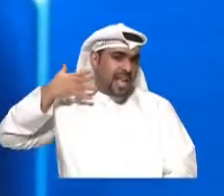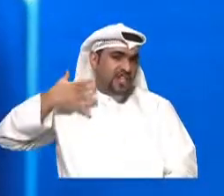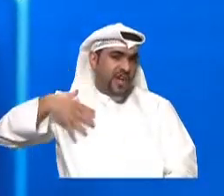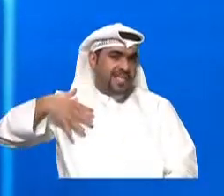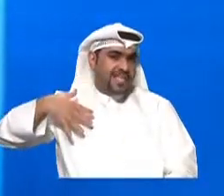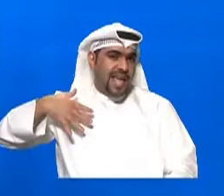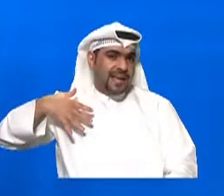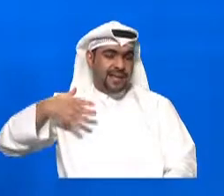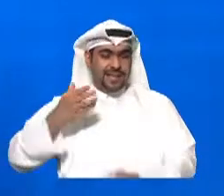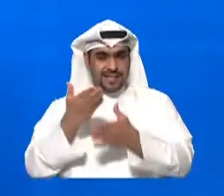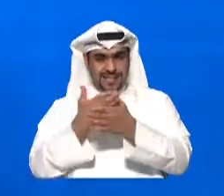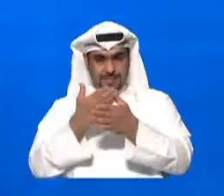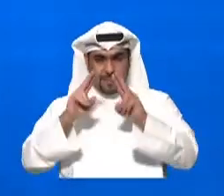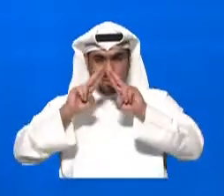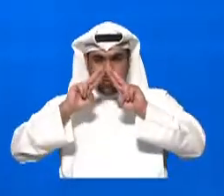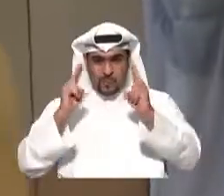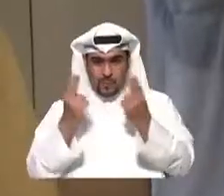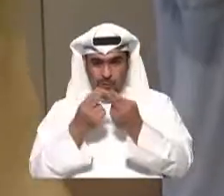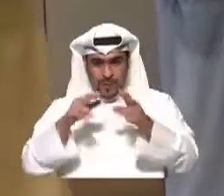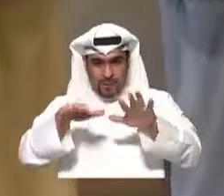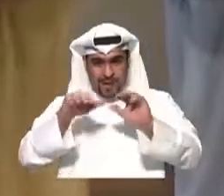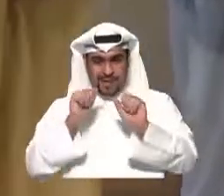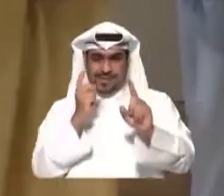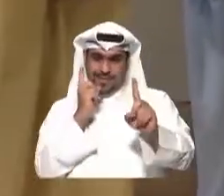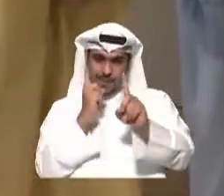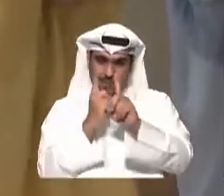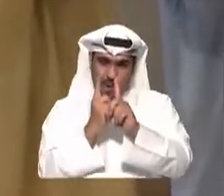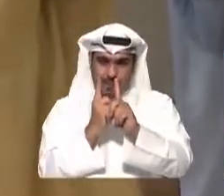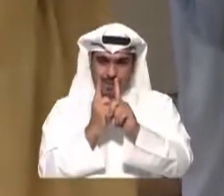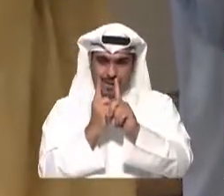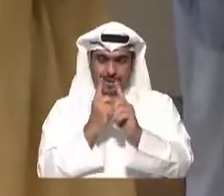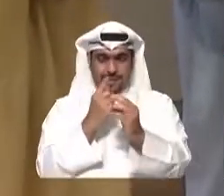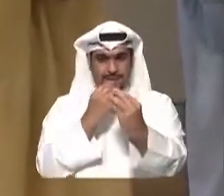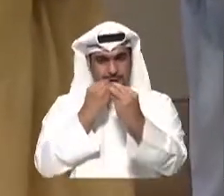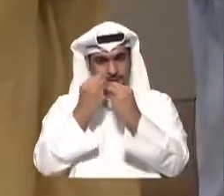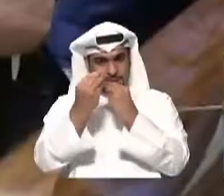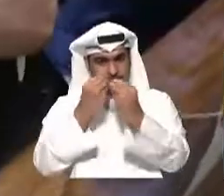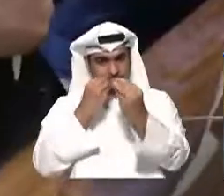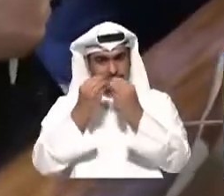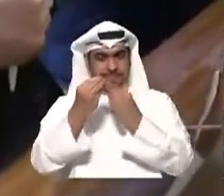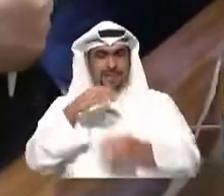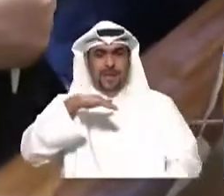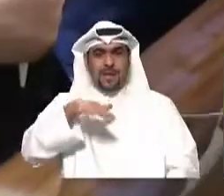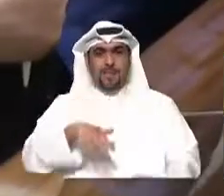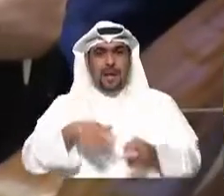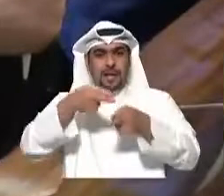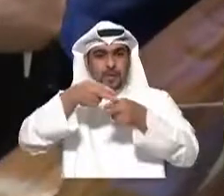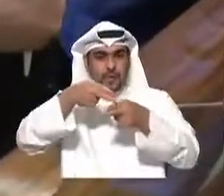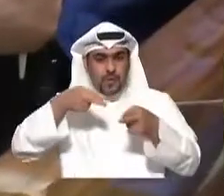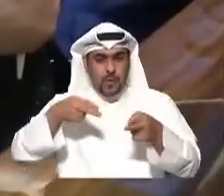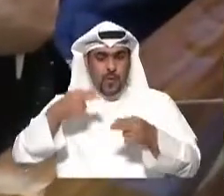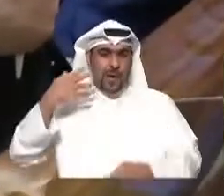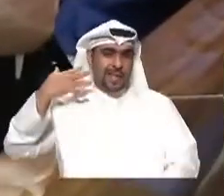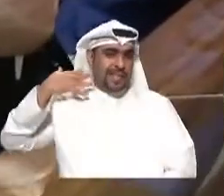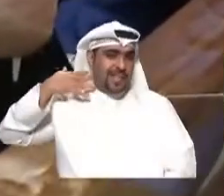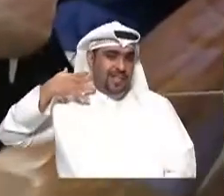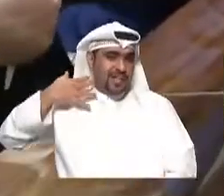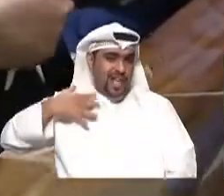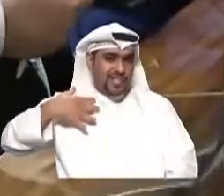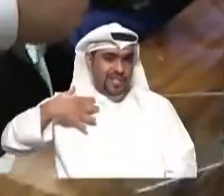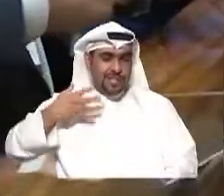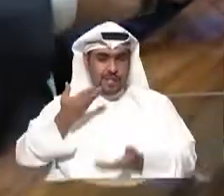الدولي آسيا الوسطى وجنوب آسيا. وتم خلال اللقاء استعراض أوجه العلاقات الثنائية الكويتية